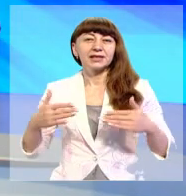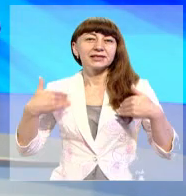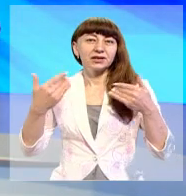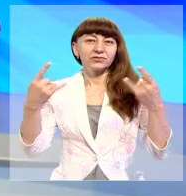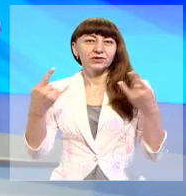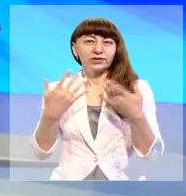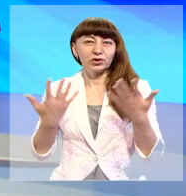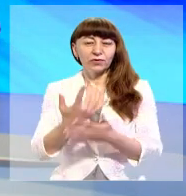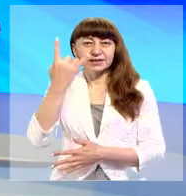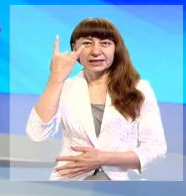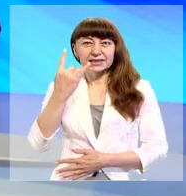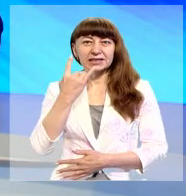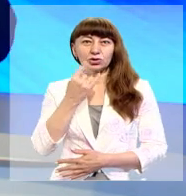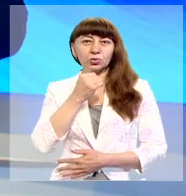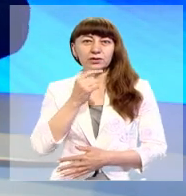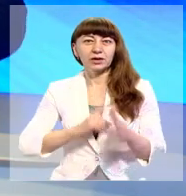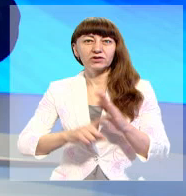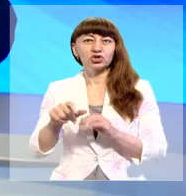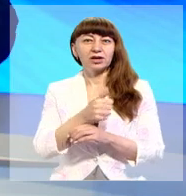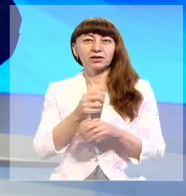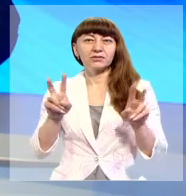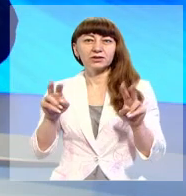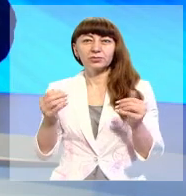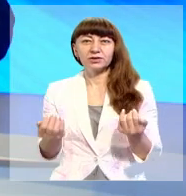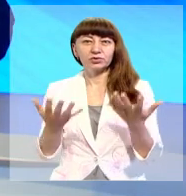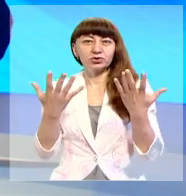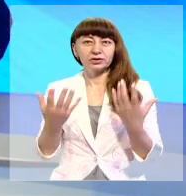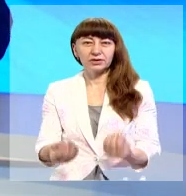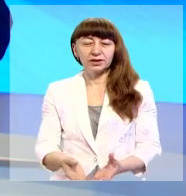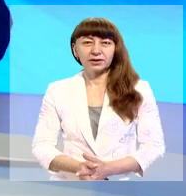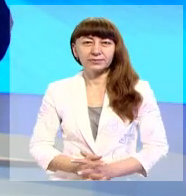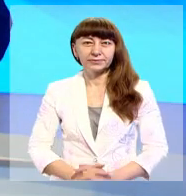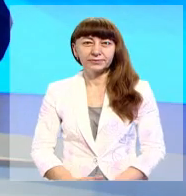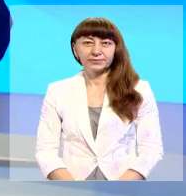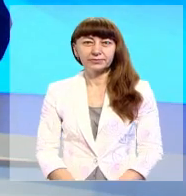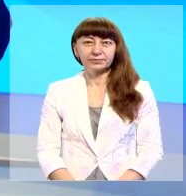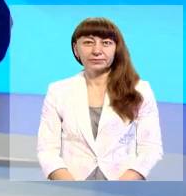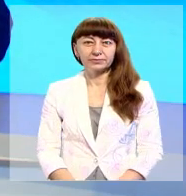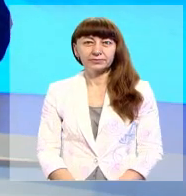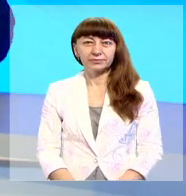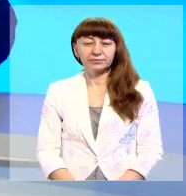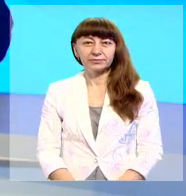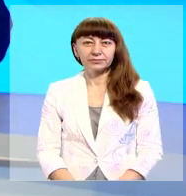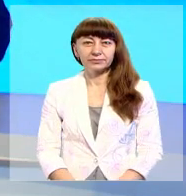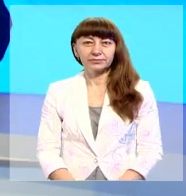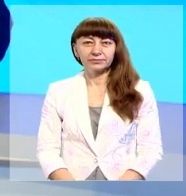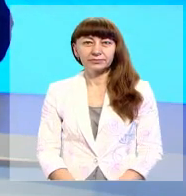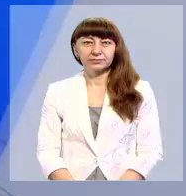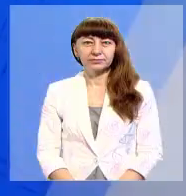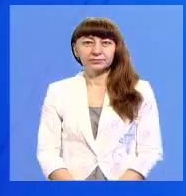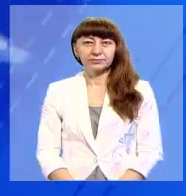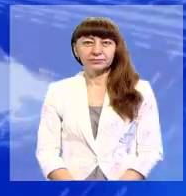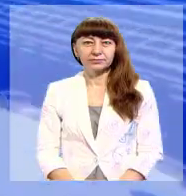Қайырлы кеш, қадірлі көрермен, эфирде арқа ақпарат, сіздермен Рахат Сейітқан, сурд аудармада Светлана Слесарская. Алдымен аңдатпа.